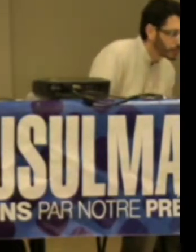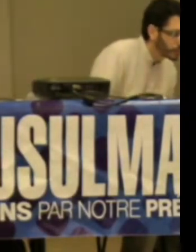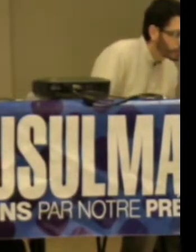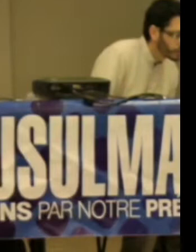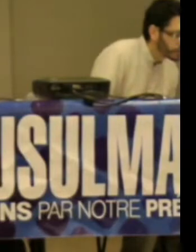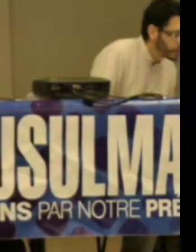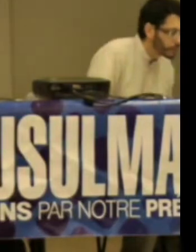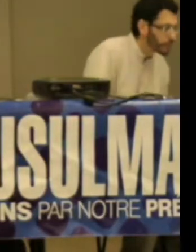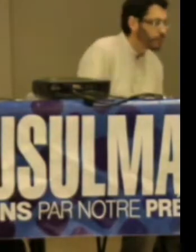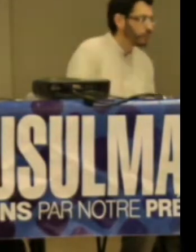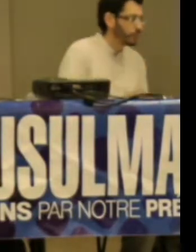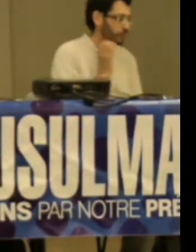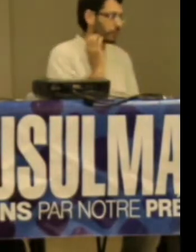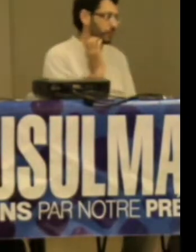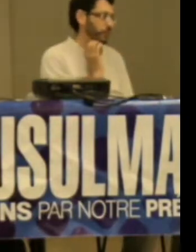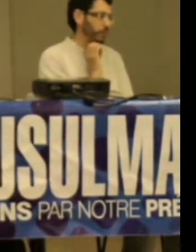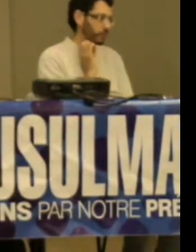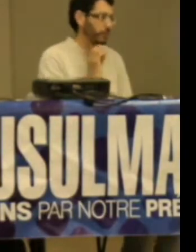يكفروا بما